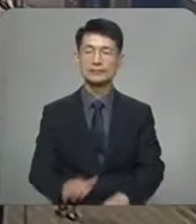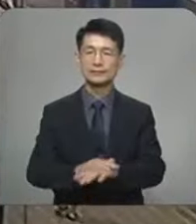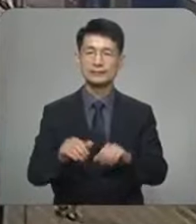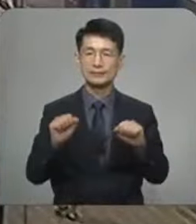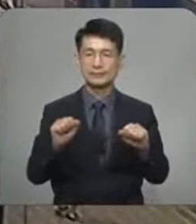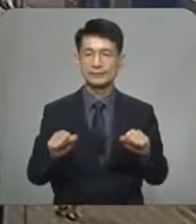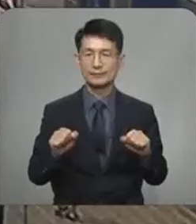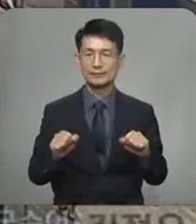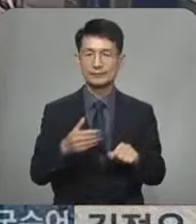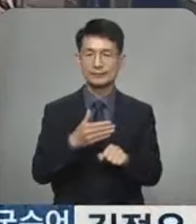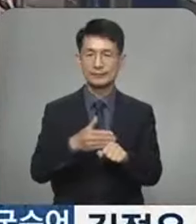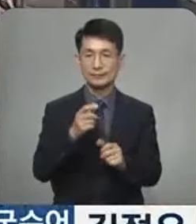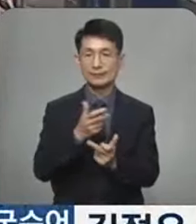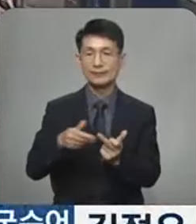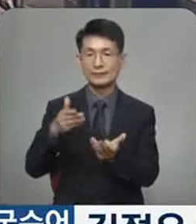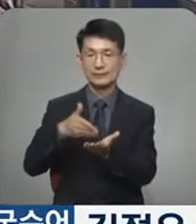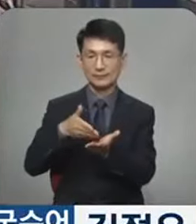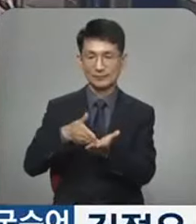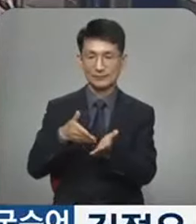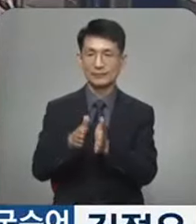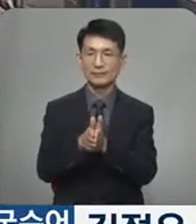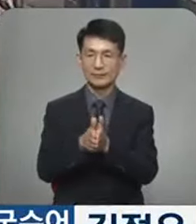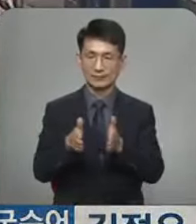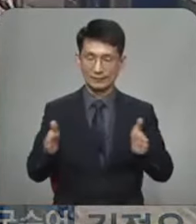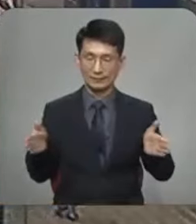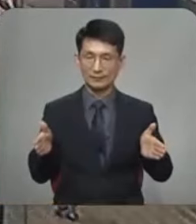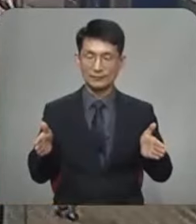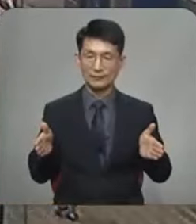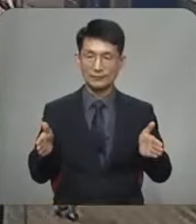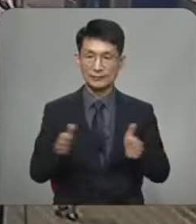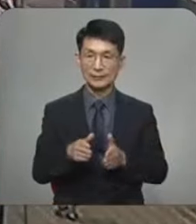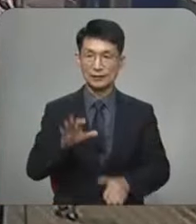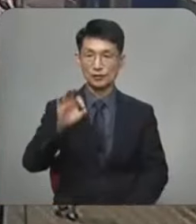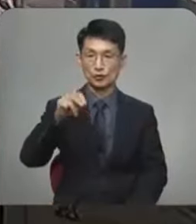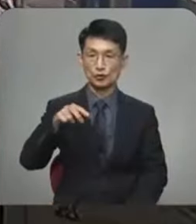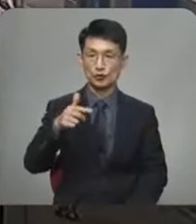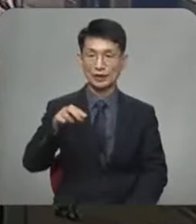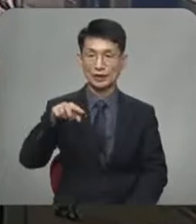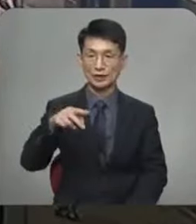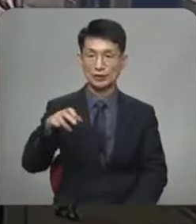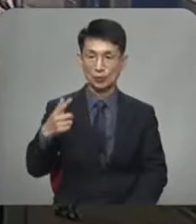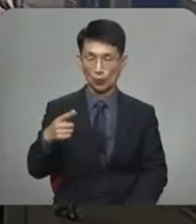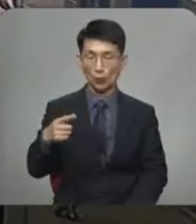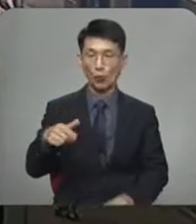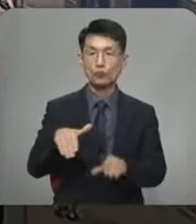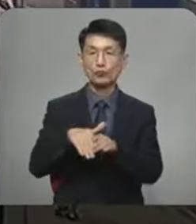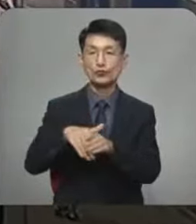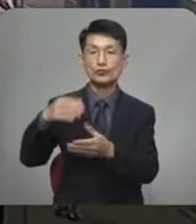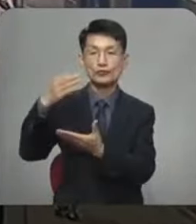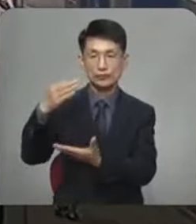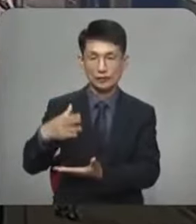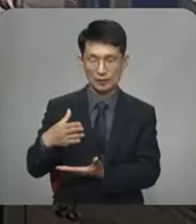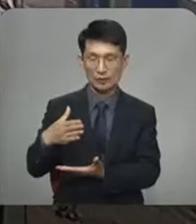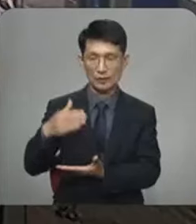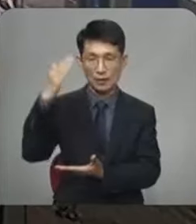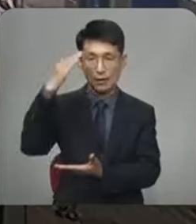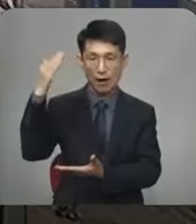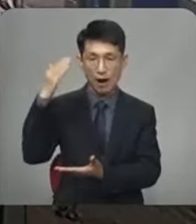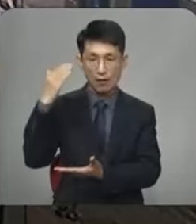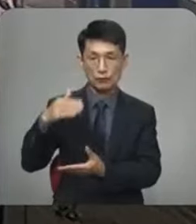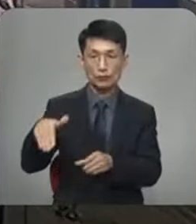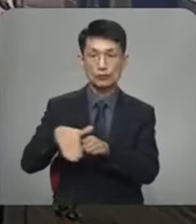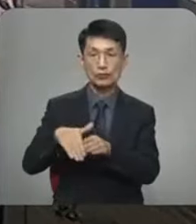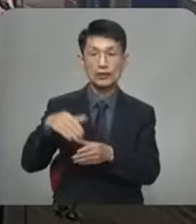여러분 안녕하십니까? 9시 강원 뉴스입니다. 유네스코 인류 무형문화유산이자 국가무형유산인 강릉